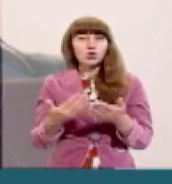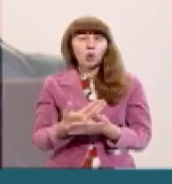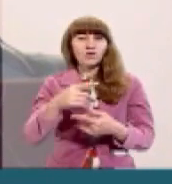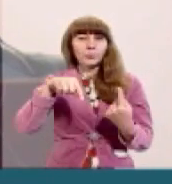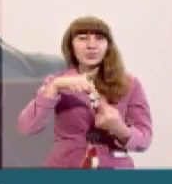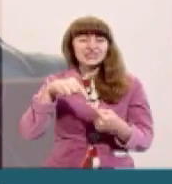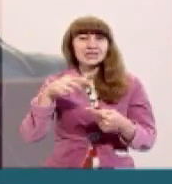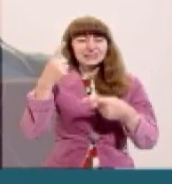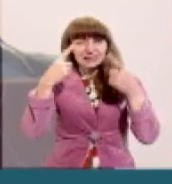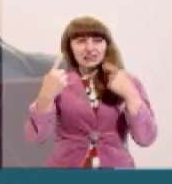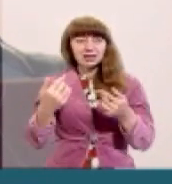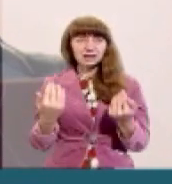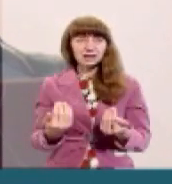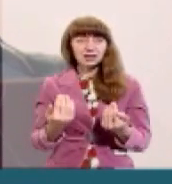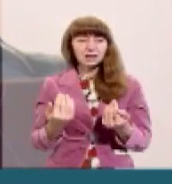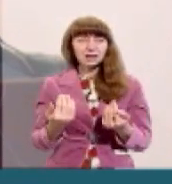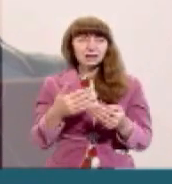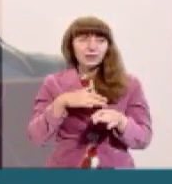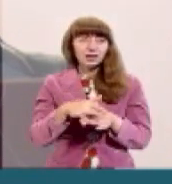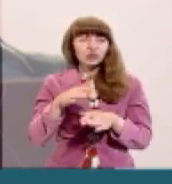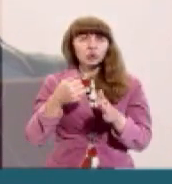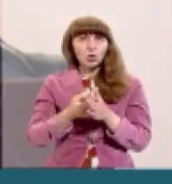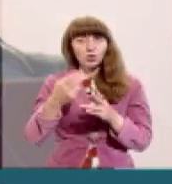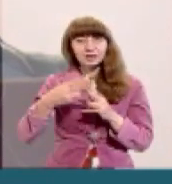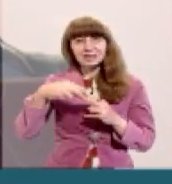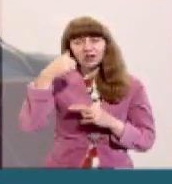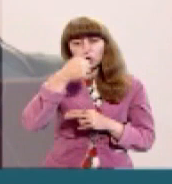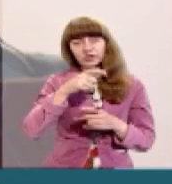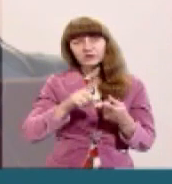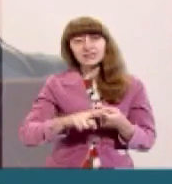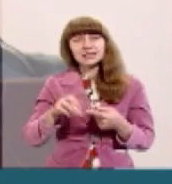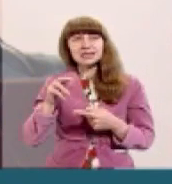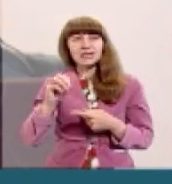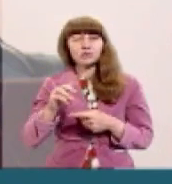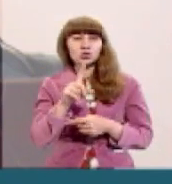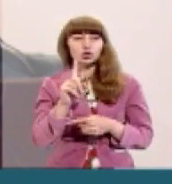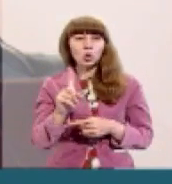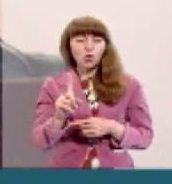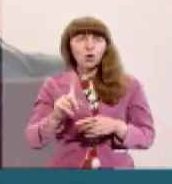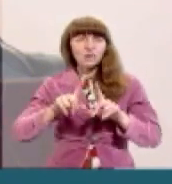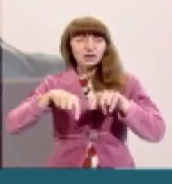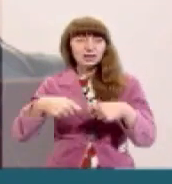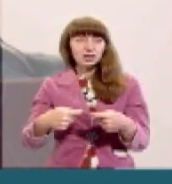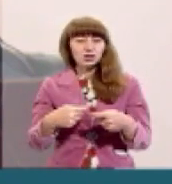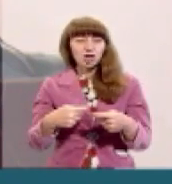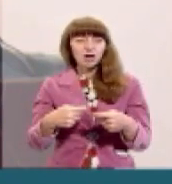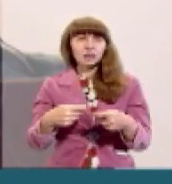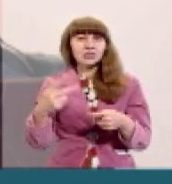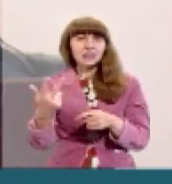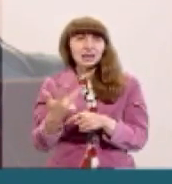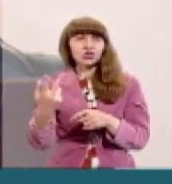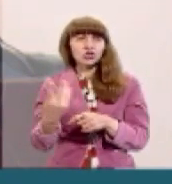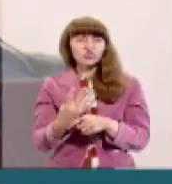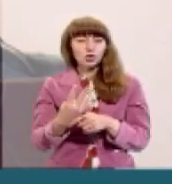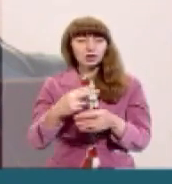бизнес-идей находится на исполнении до конца года в связи с тем что выдачи происходит потоком 3 и 4